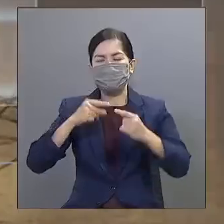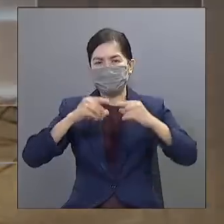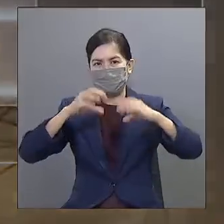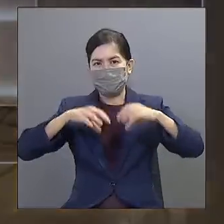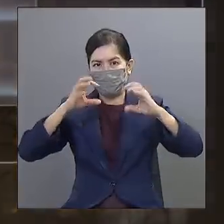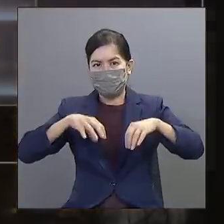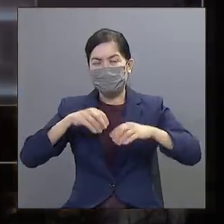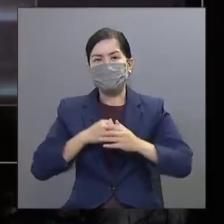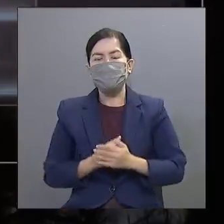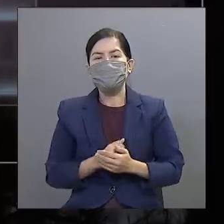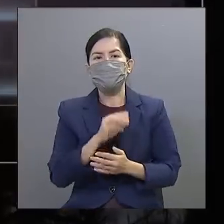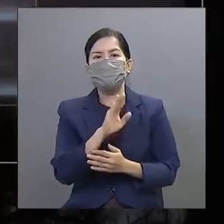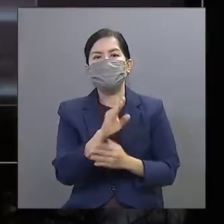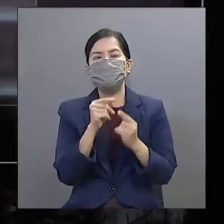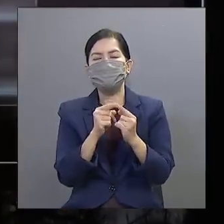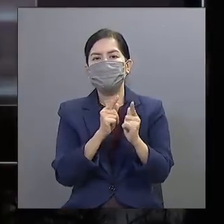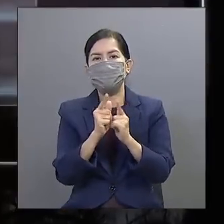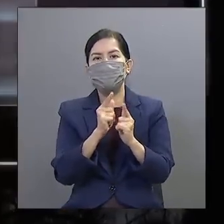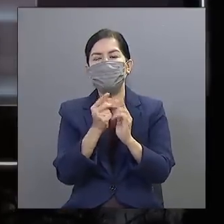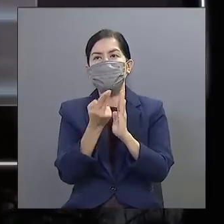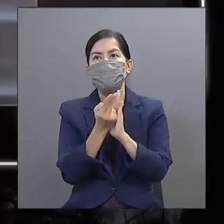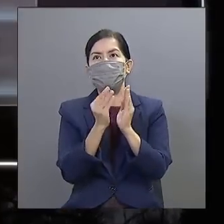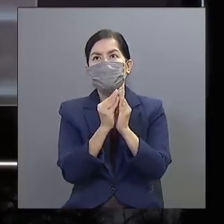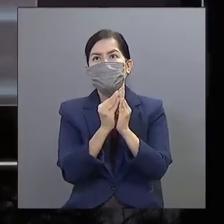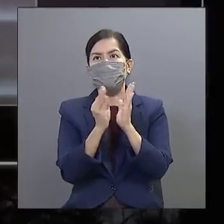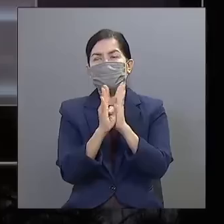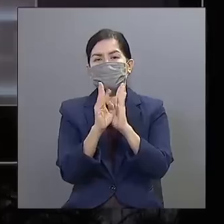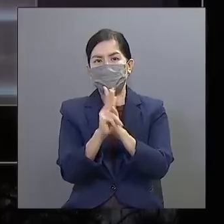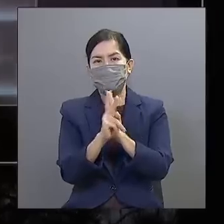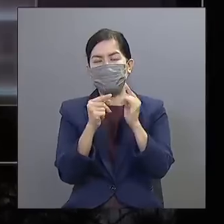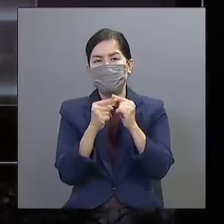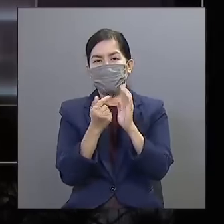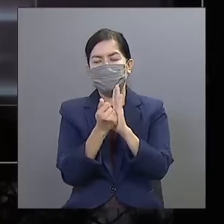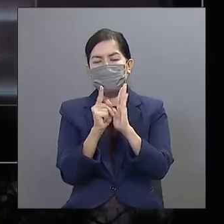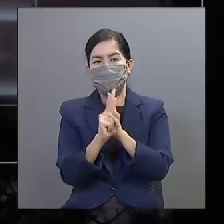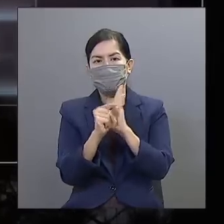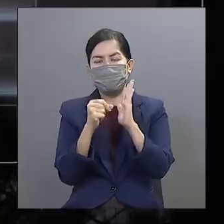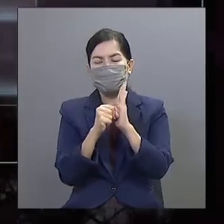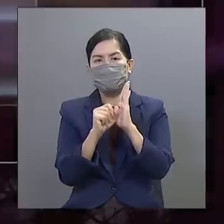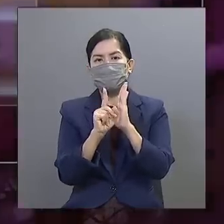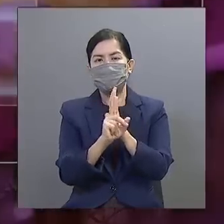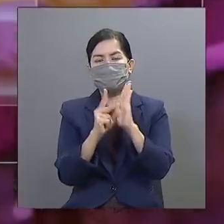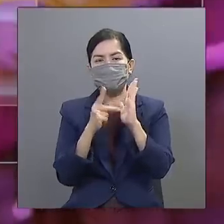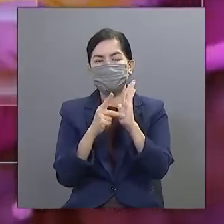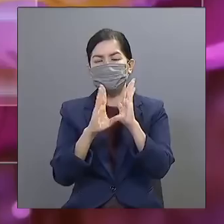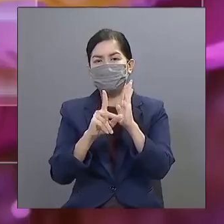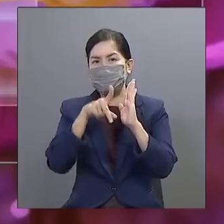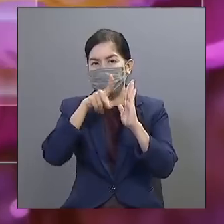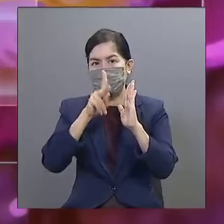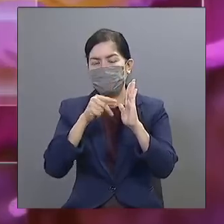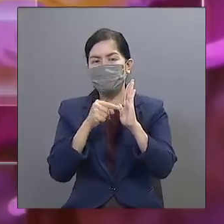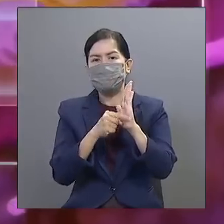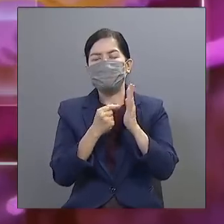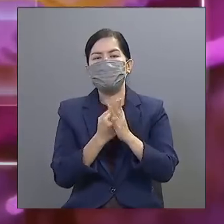างแห่งในบริเวณจังหวัดเลยหนองบัวลำพูหนองคายบึงกาฬอุดรธานีสกลนครนครพนมชัยภูมิขอนแก่นกาฬสิน